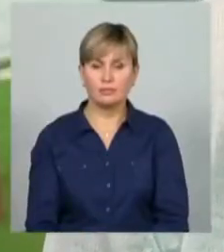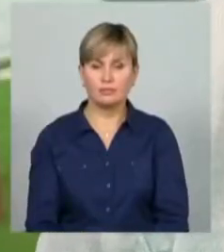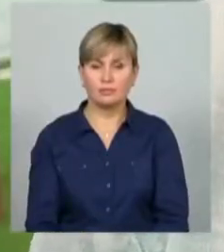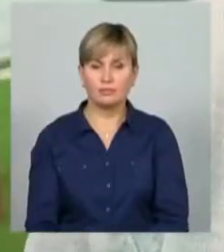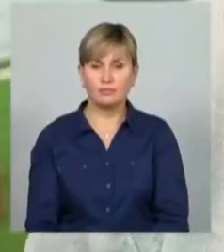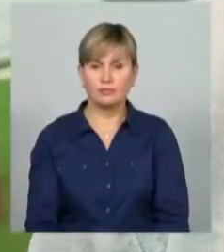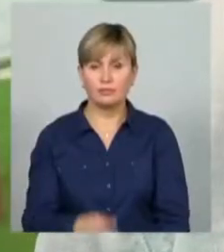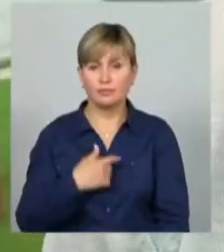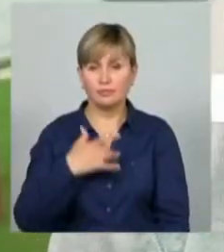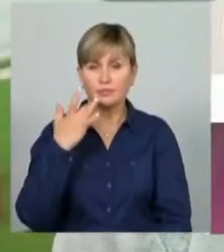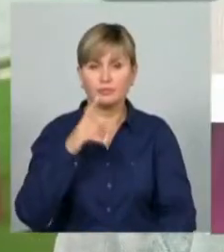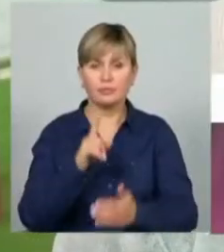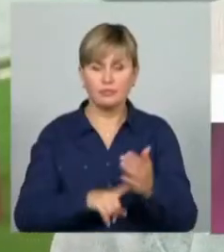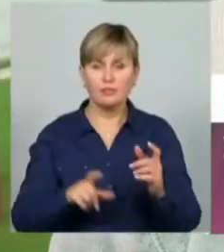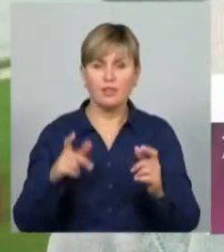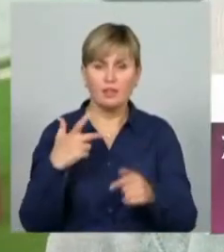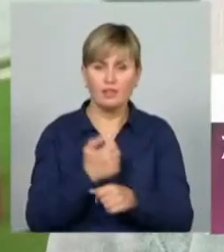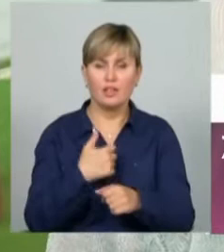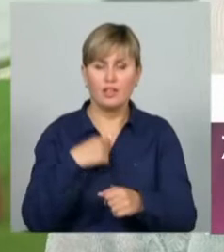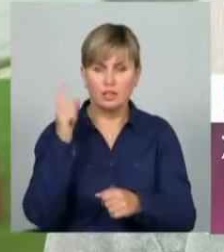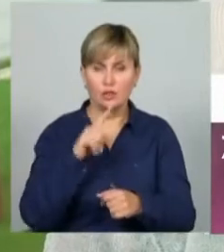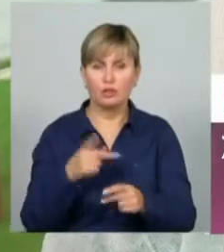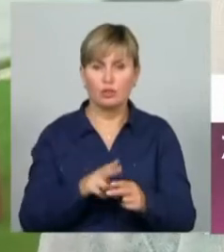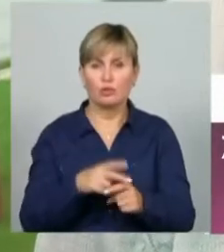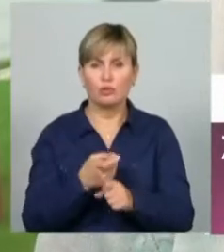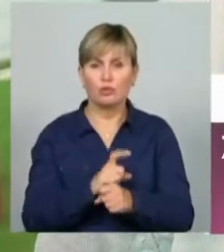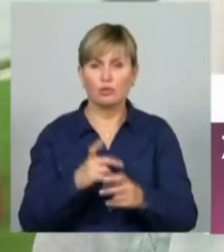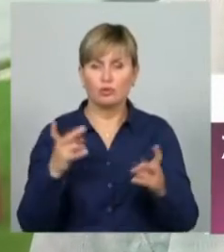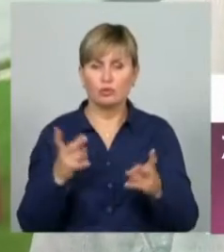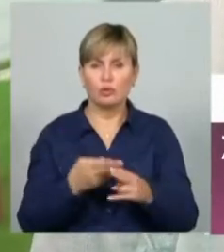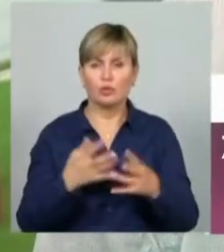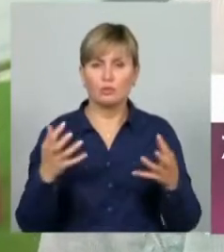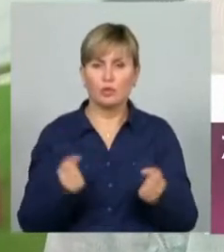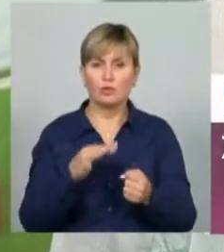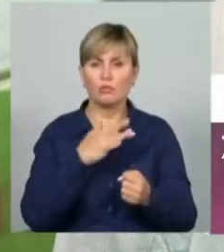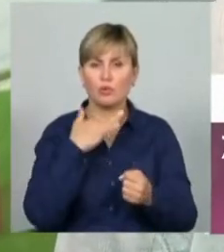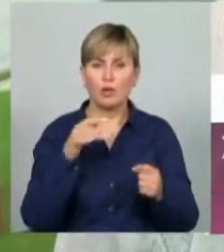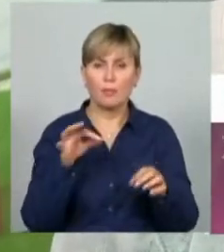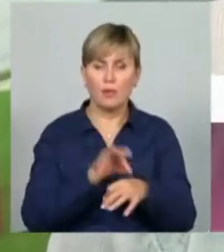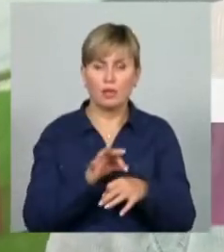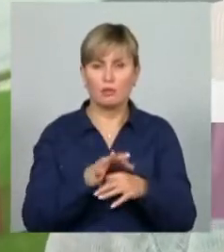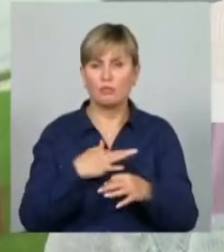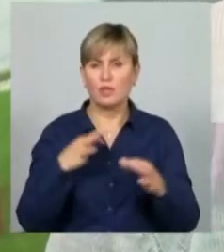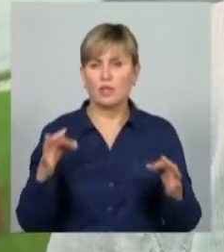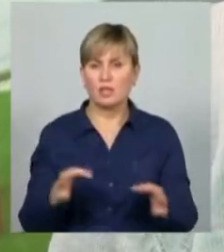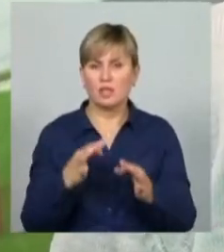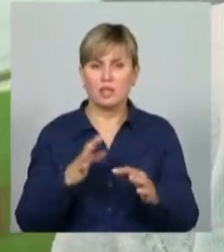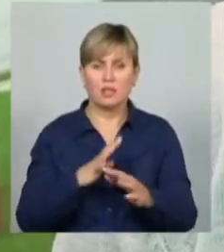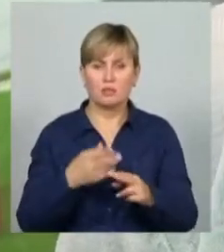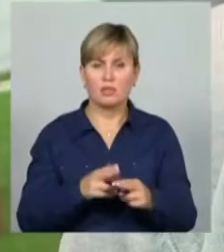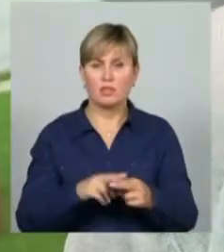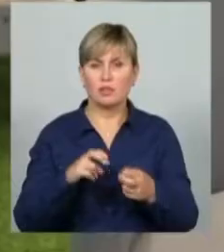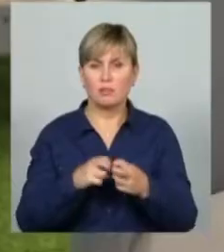Всегда доверяла вакцинам. Я знаю, что это очень нужная вещь, которая спасает от многих болезней. И у меня никогда не было с этим